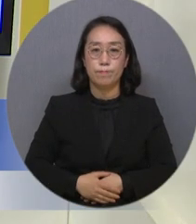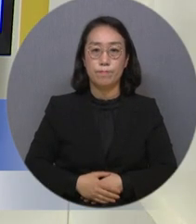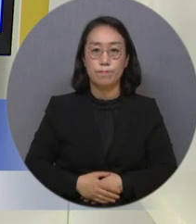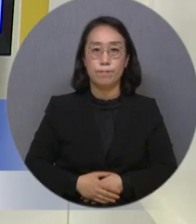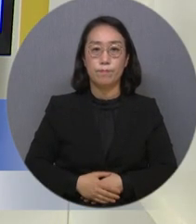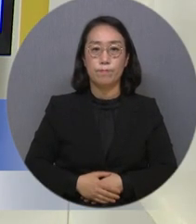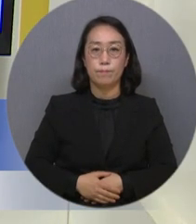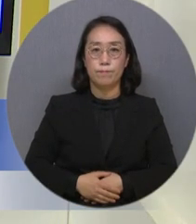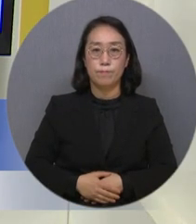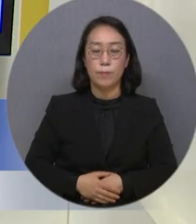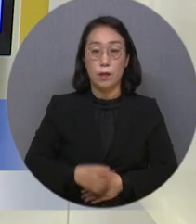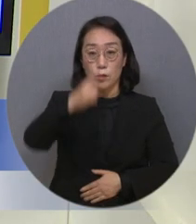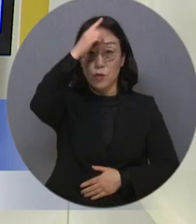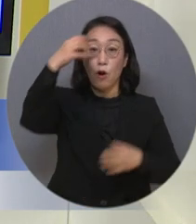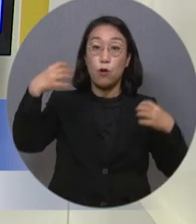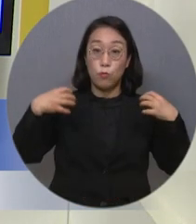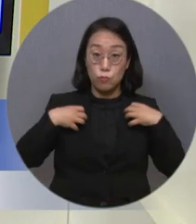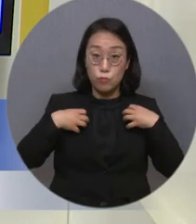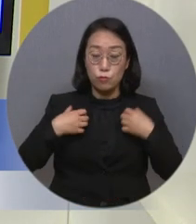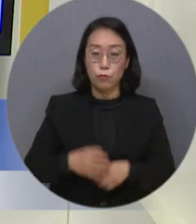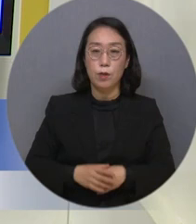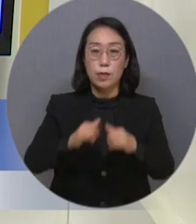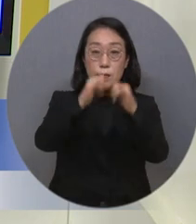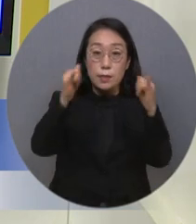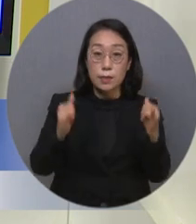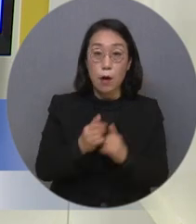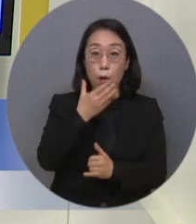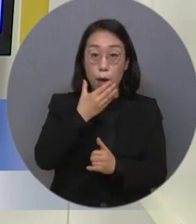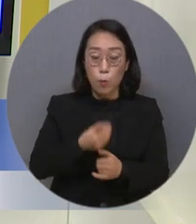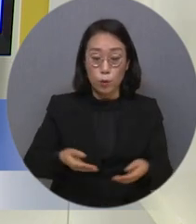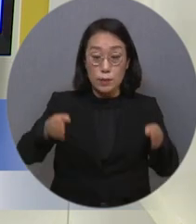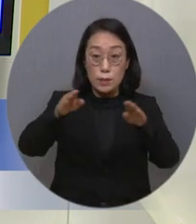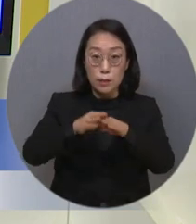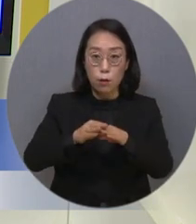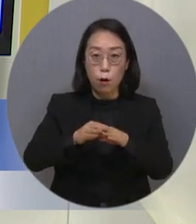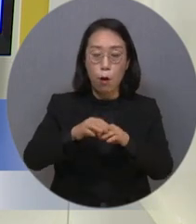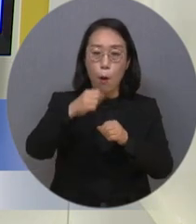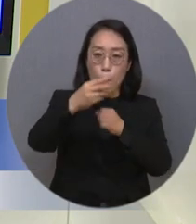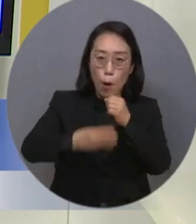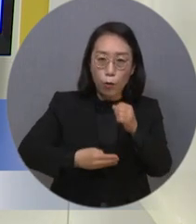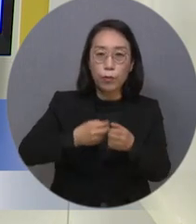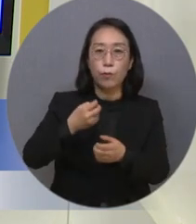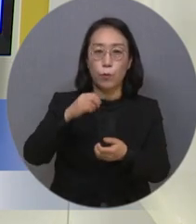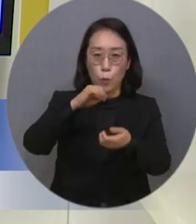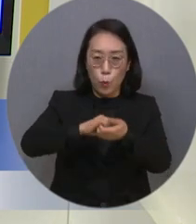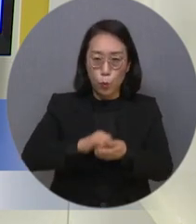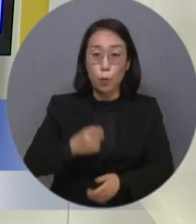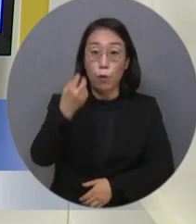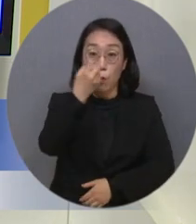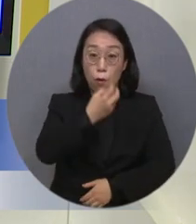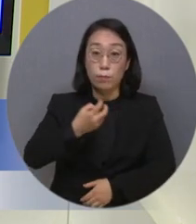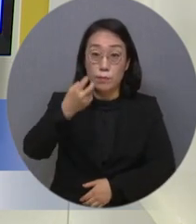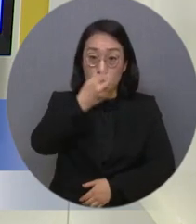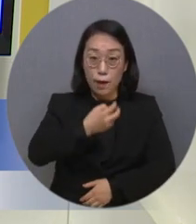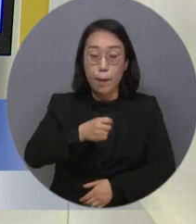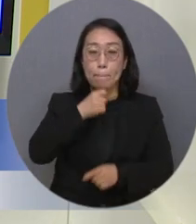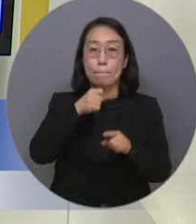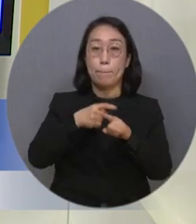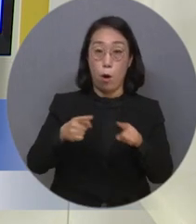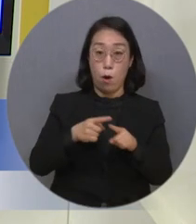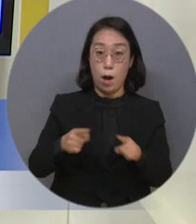다음 소식입니다 정부는 전국의 사회복지 시설을 일정 주기를 두고 시설 운영에 관한 종합평가를 실시하고